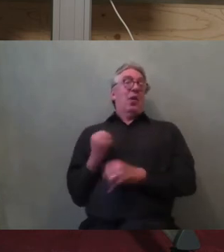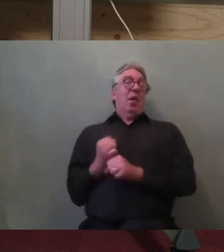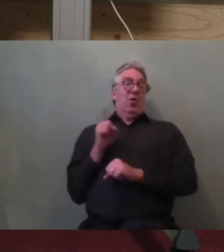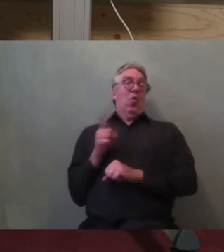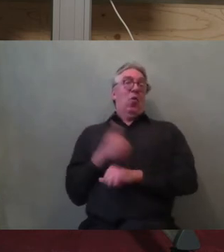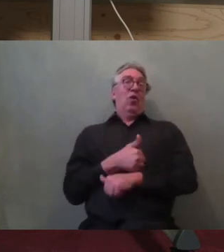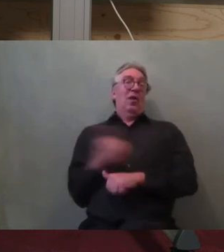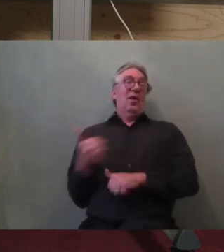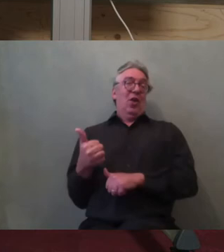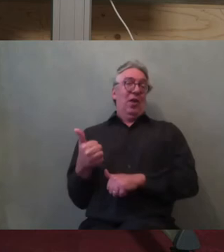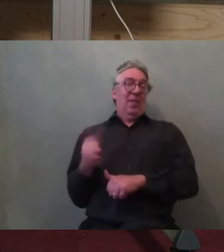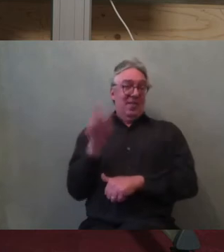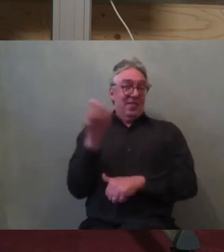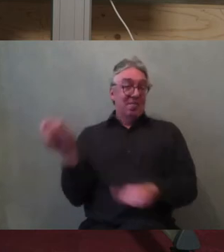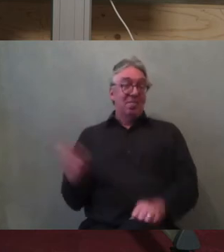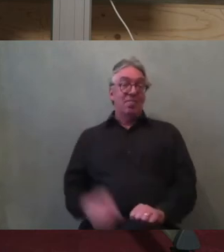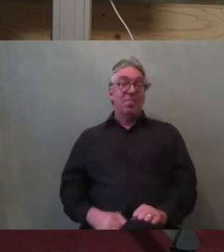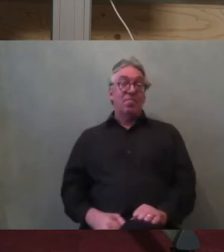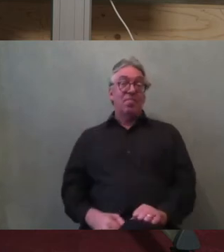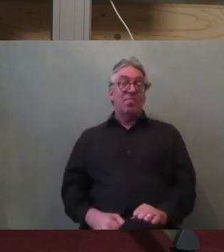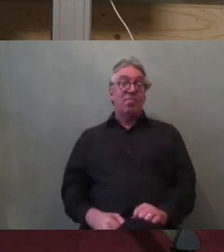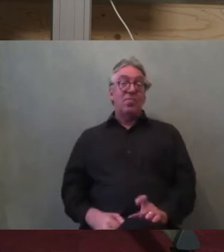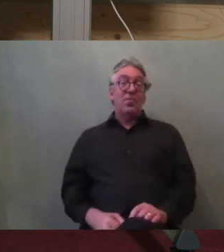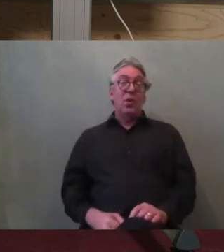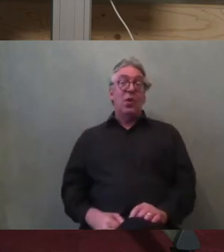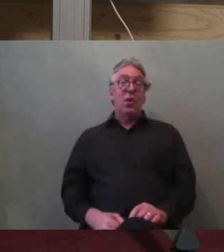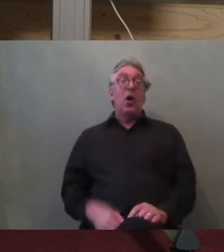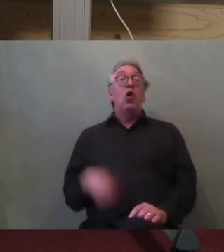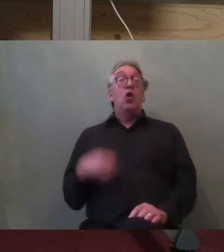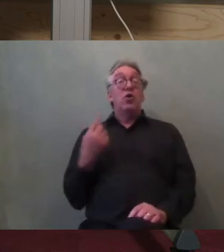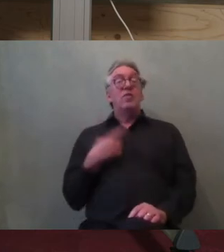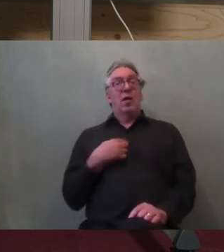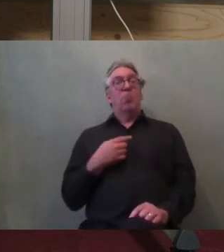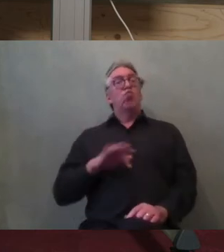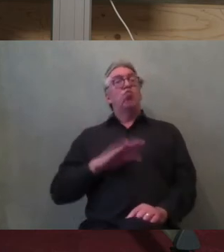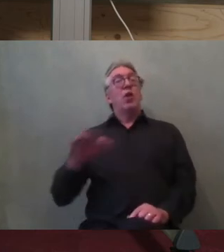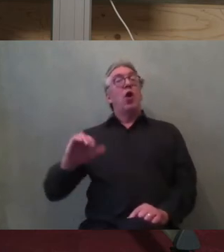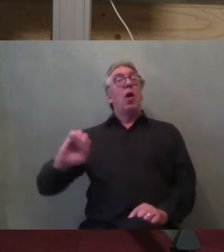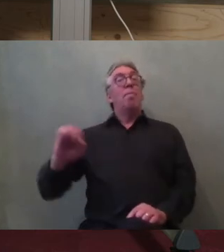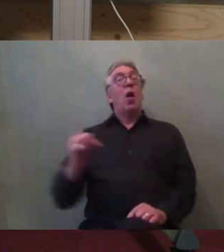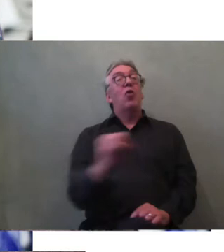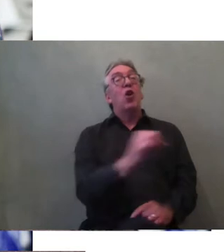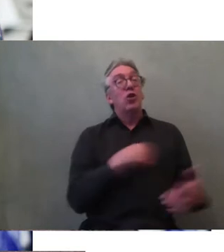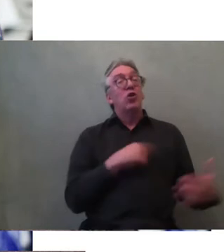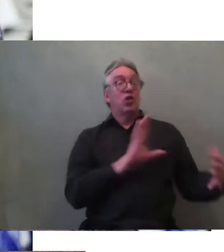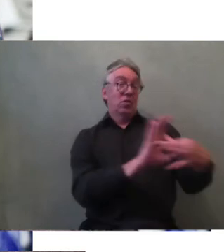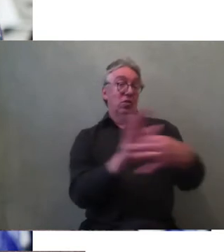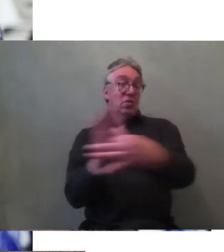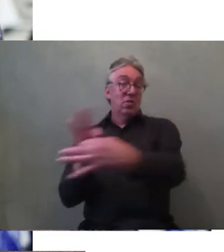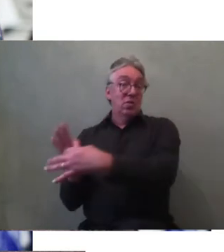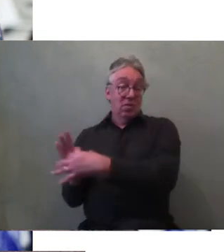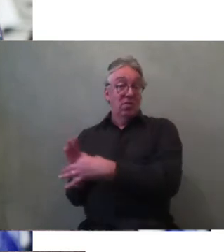En daarvoor zijn we partnerschappen aangegaan en daarvoor wil ik de volgende slide graag laten zien.